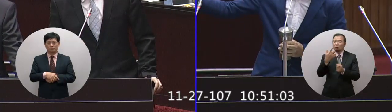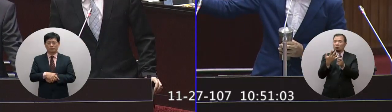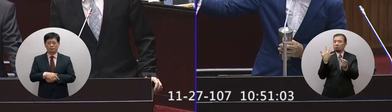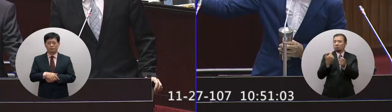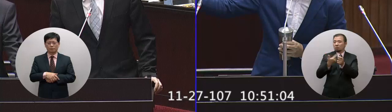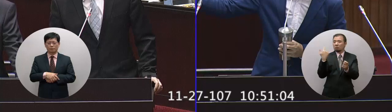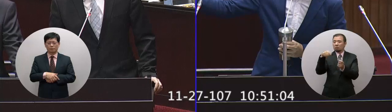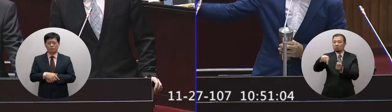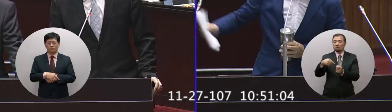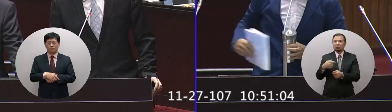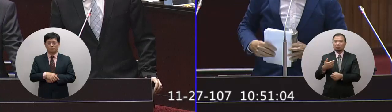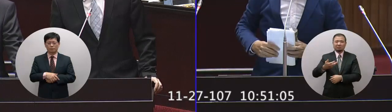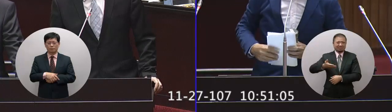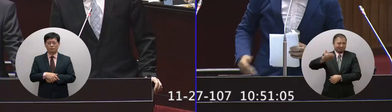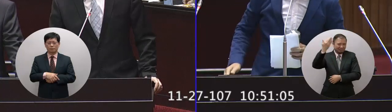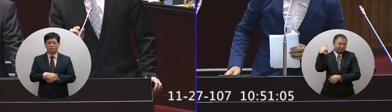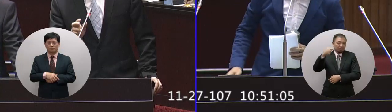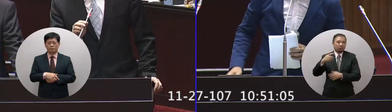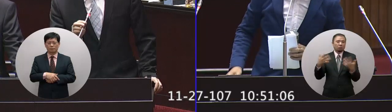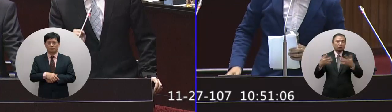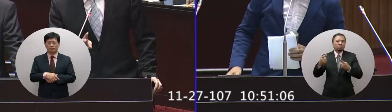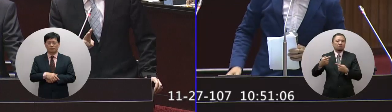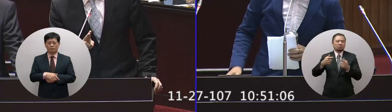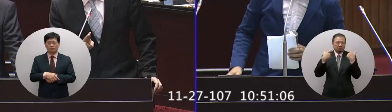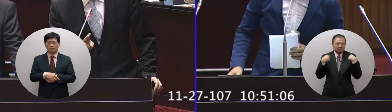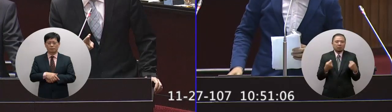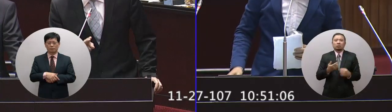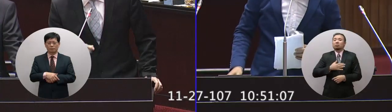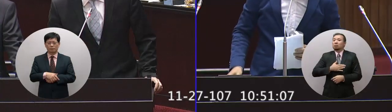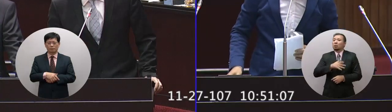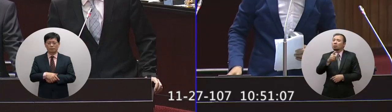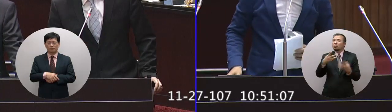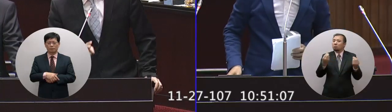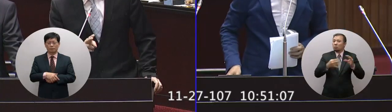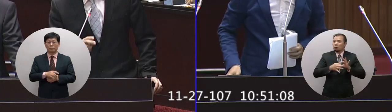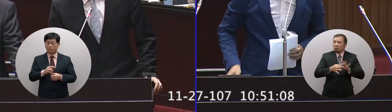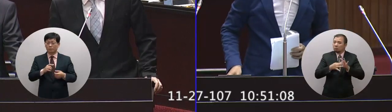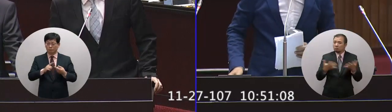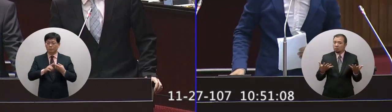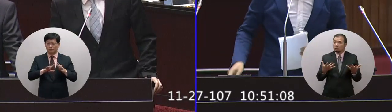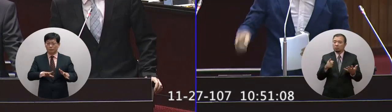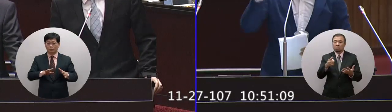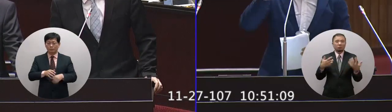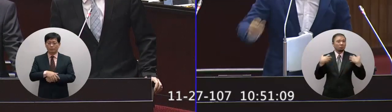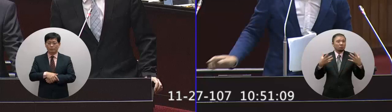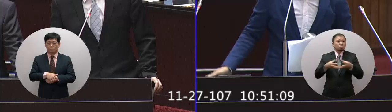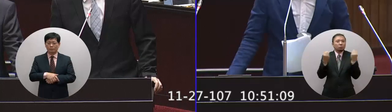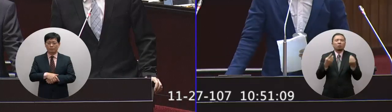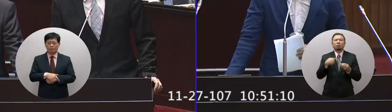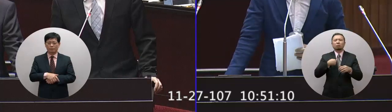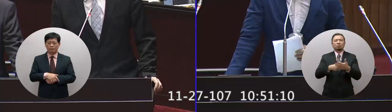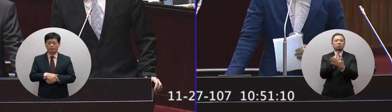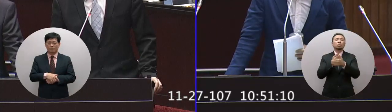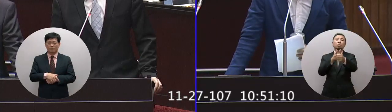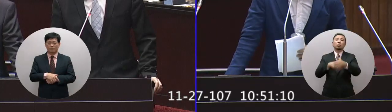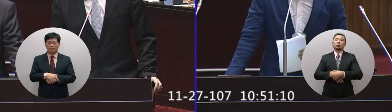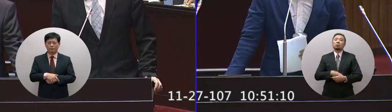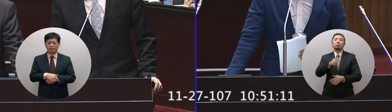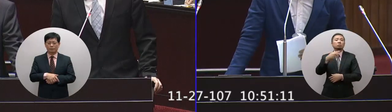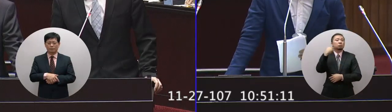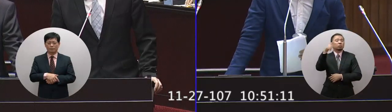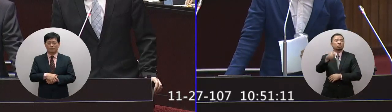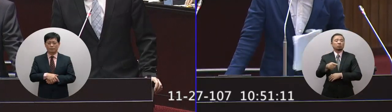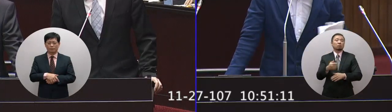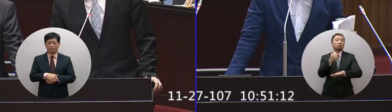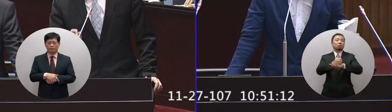情，是台铁啊，你都没有事吗？你都没有关系吗？ 对，现在 部长，我只是问你啦，你觉得你的部长做得下